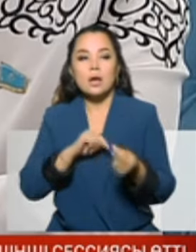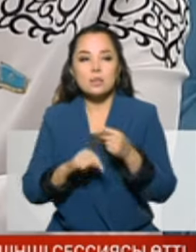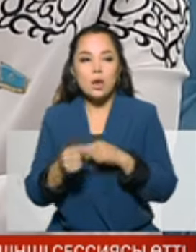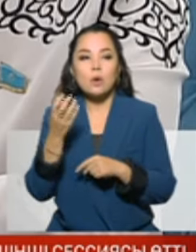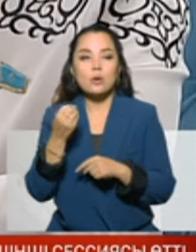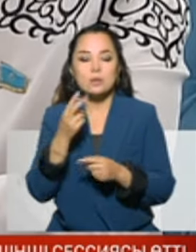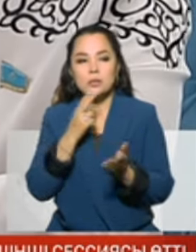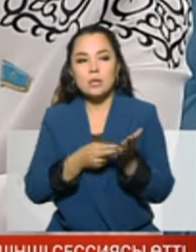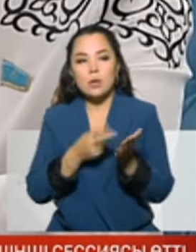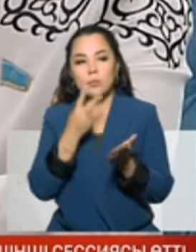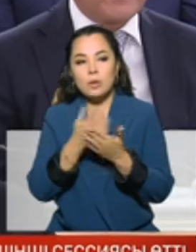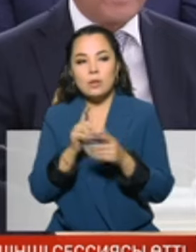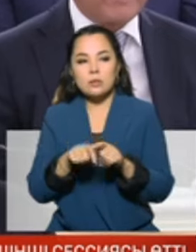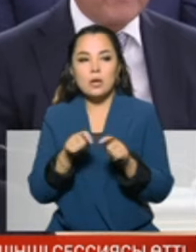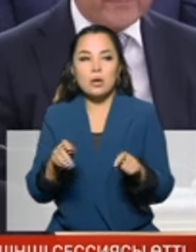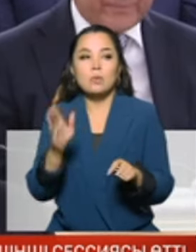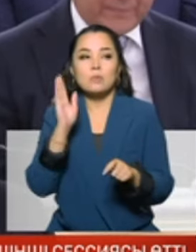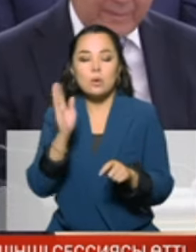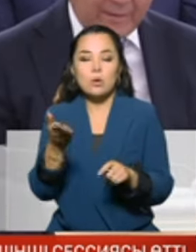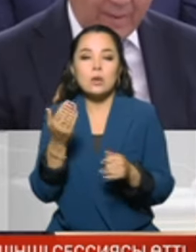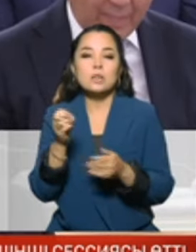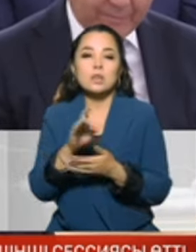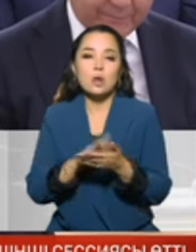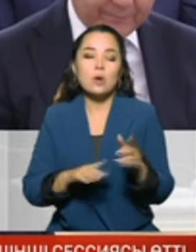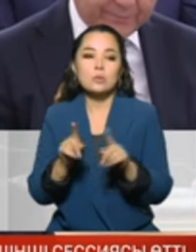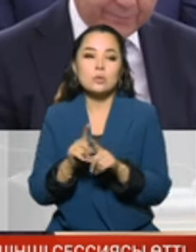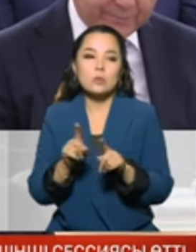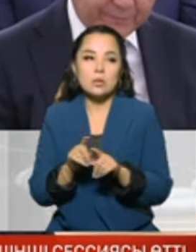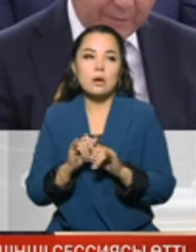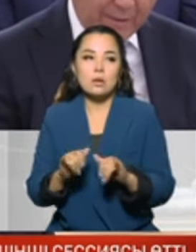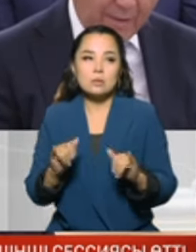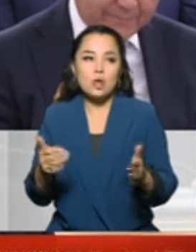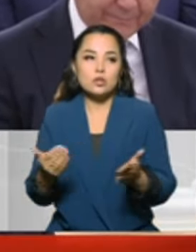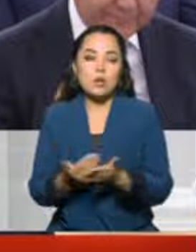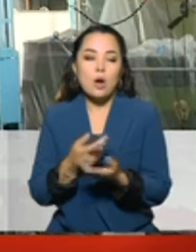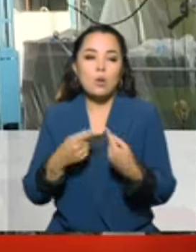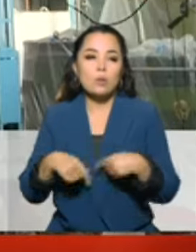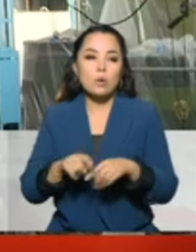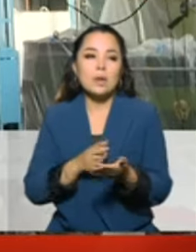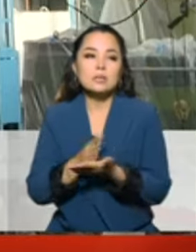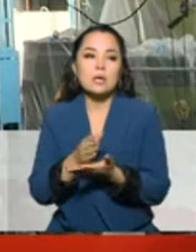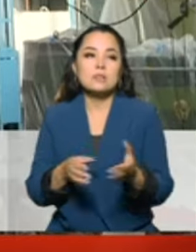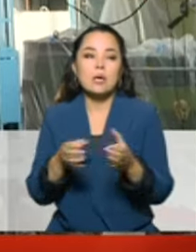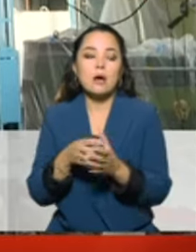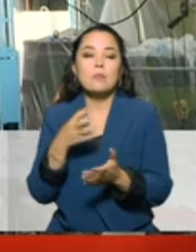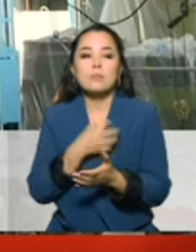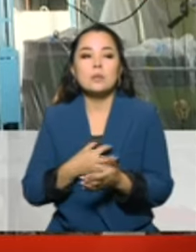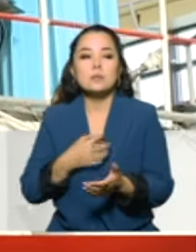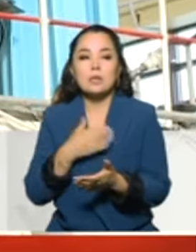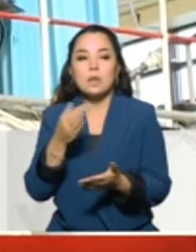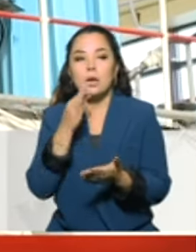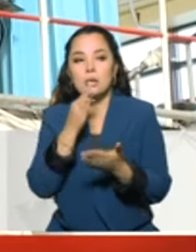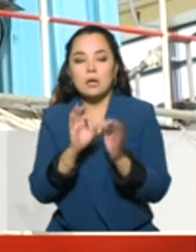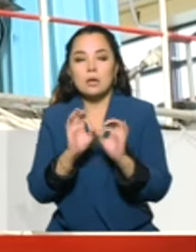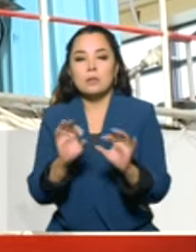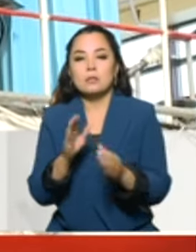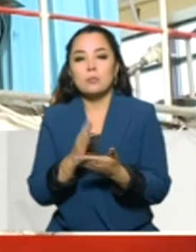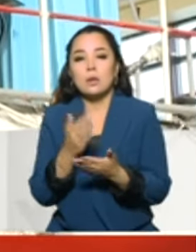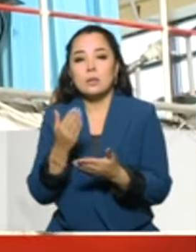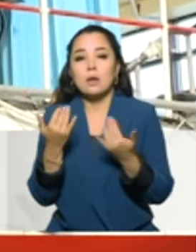бір айқын көрінісі болмақ деді. Әрі осындай қадамдар арқылы жаңа қоғамдық саяси мәдениеттің негізін қаланатынын